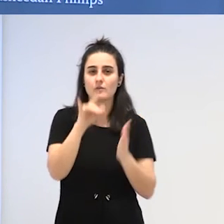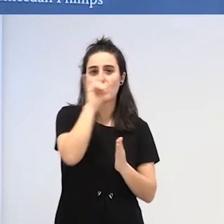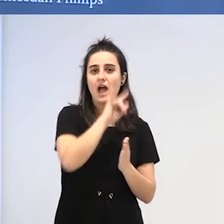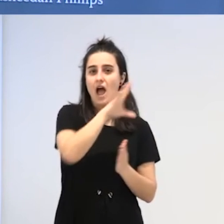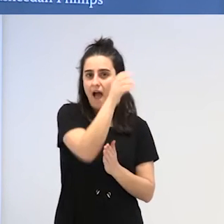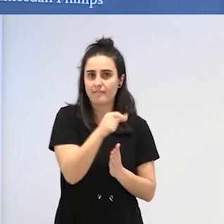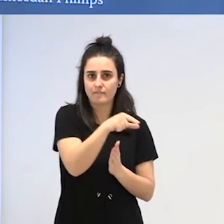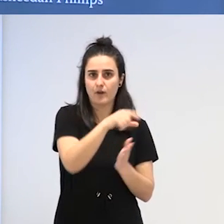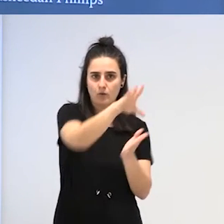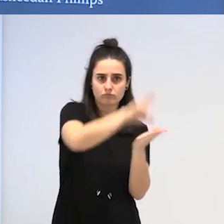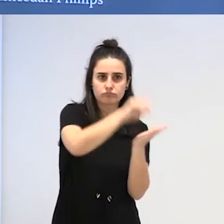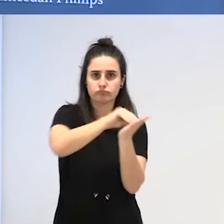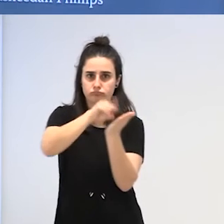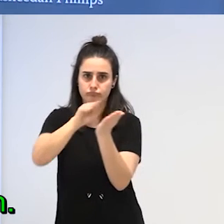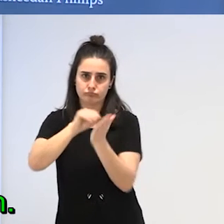dituelako.